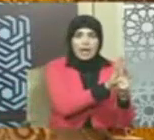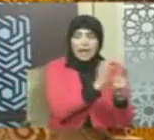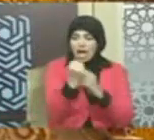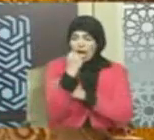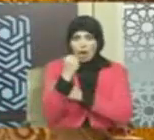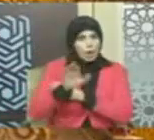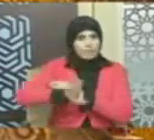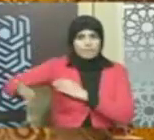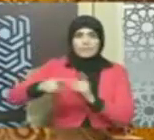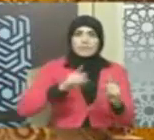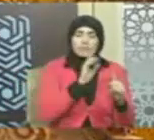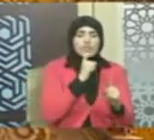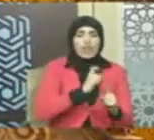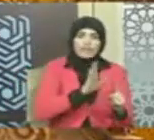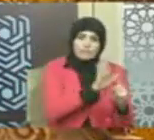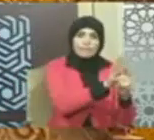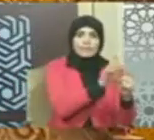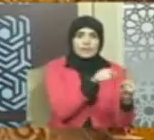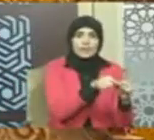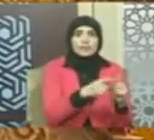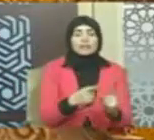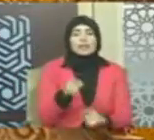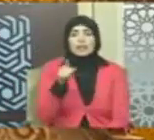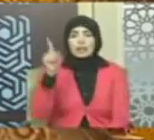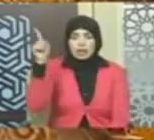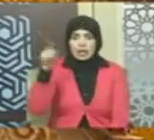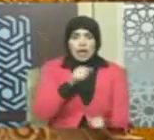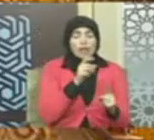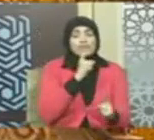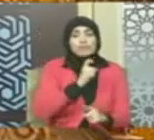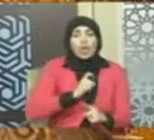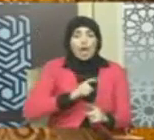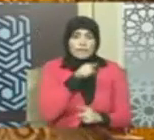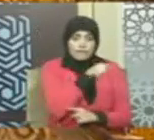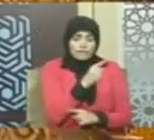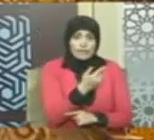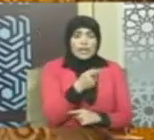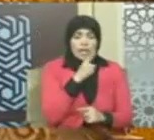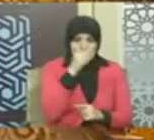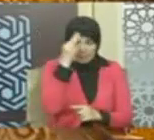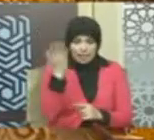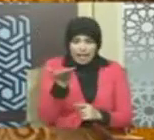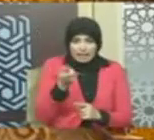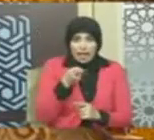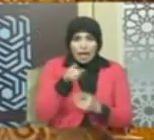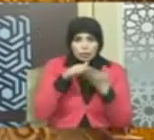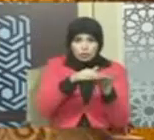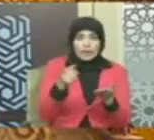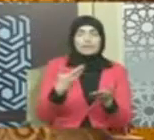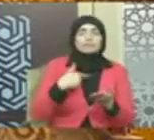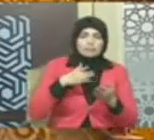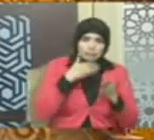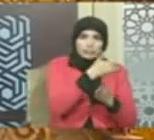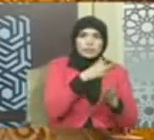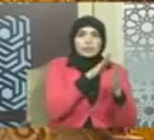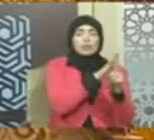مضعوفا دعاك به. عندما يدعوك الضعيف تقف إلى جانبه خوفا من الله من أن